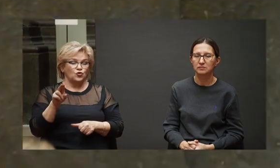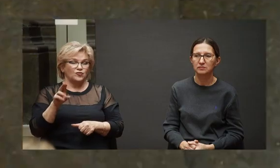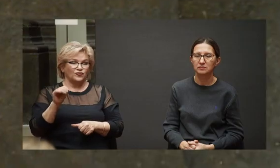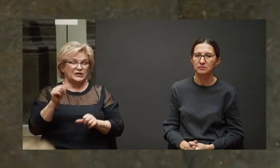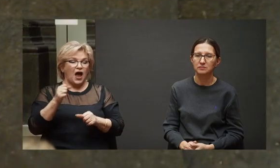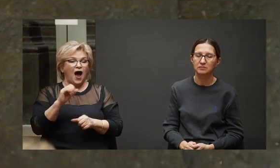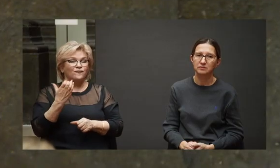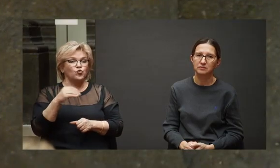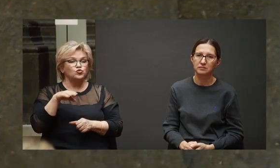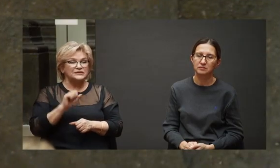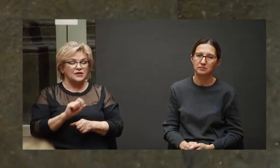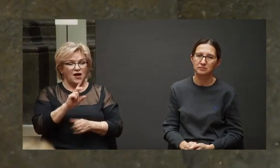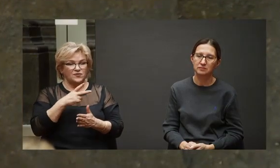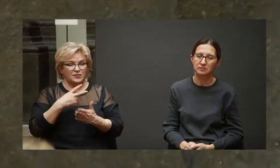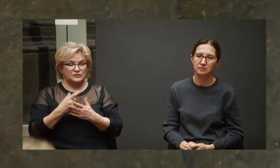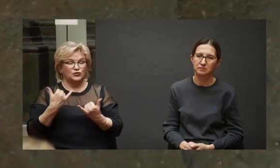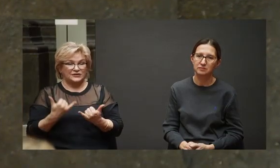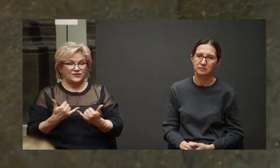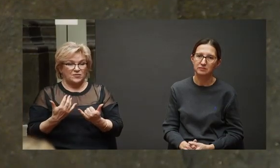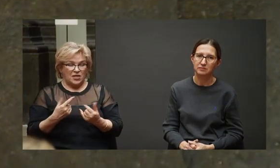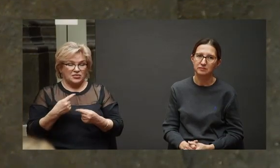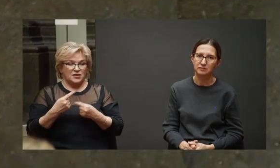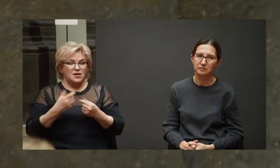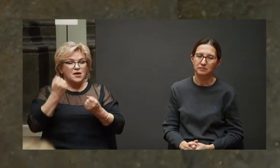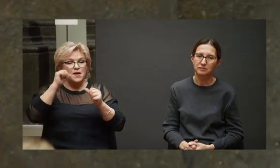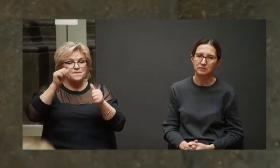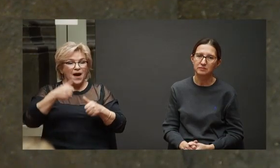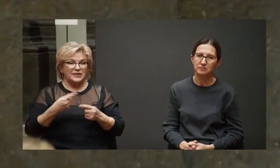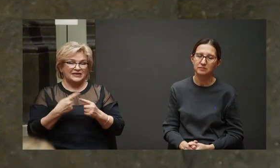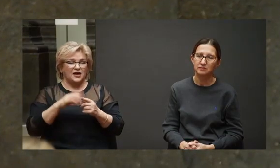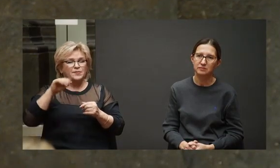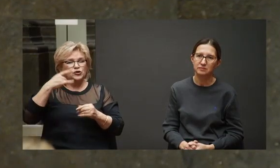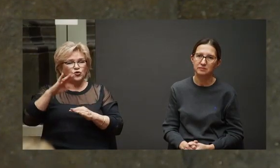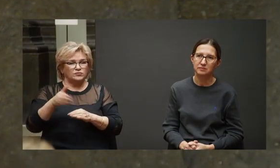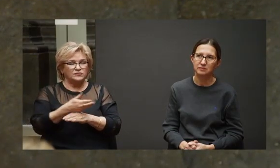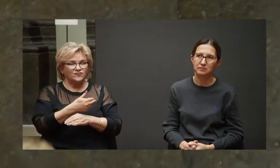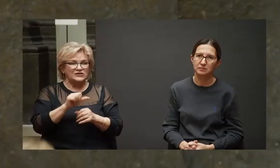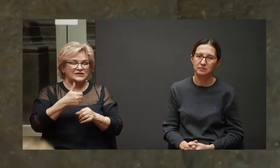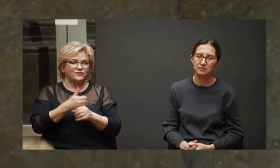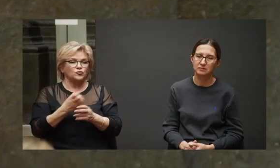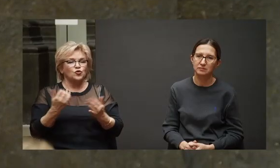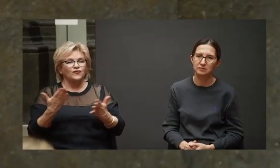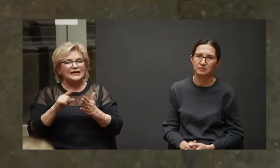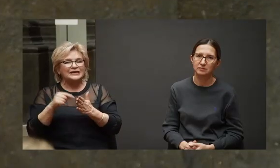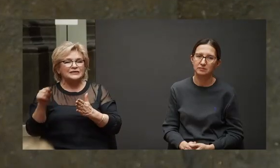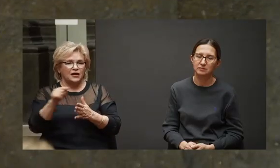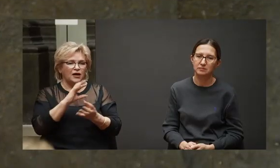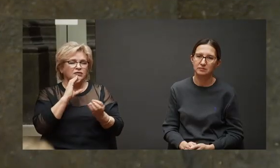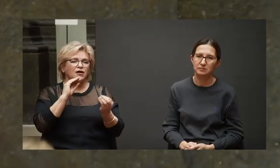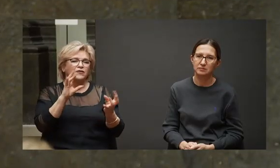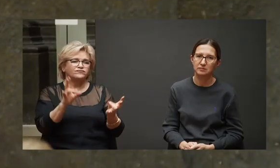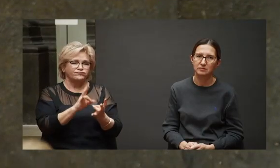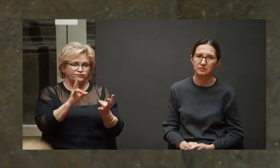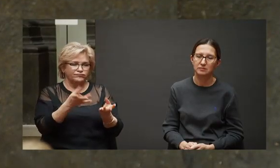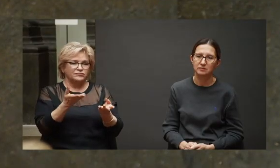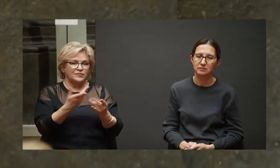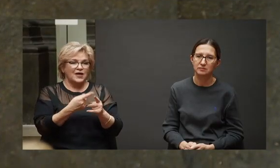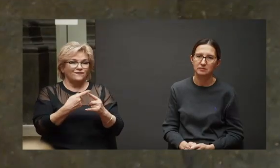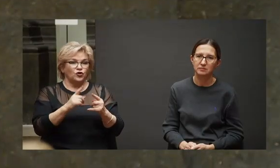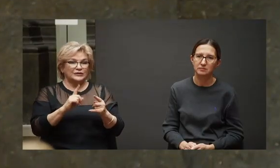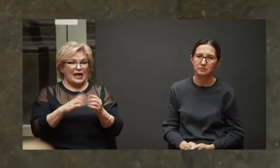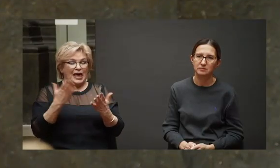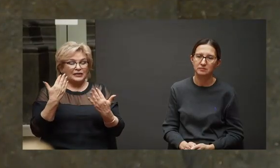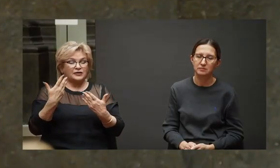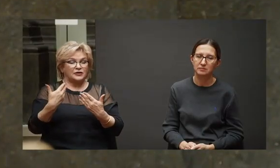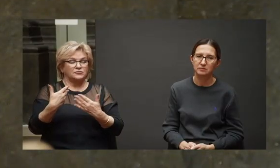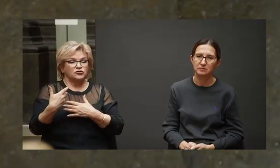много, многие современные памятники, которые потом, правда, посносили в основном, но в каких-то городах они сохранились, то есть этот жест